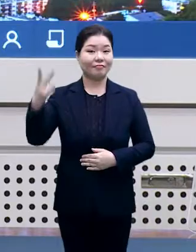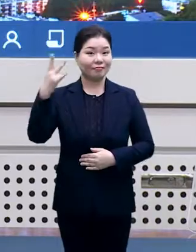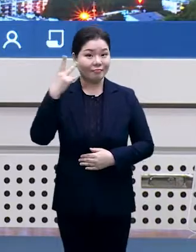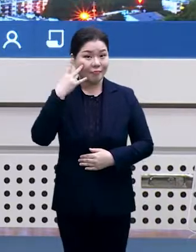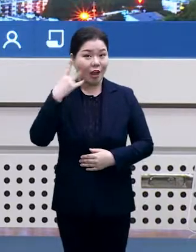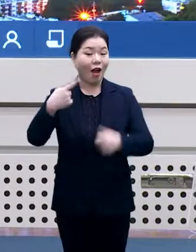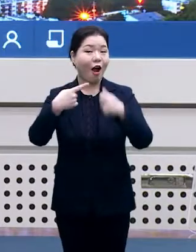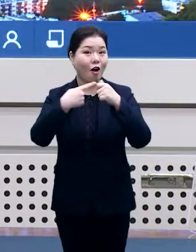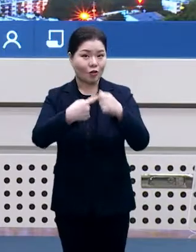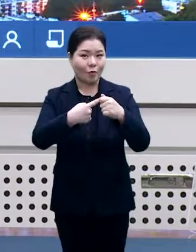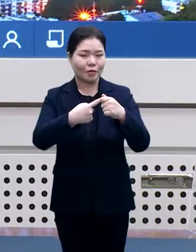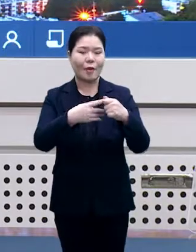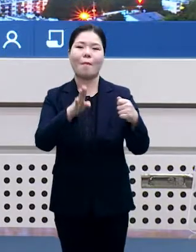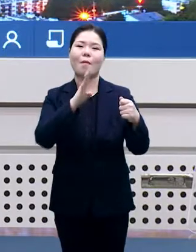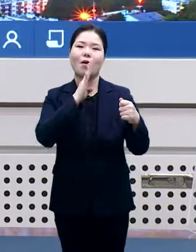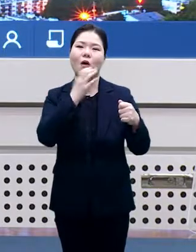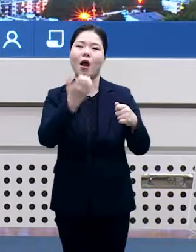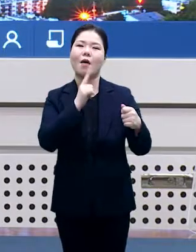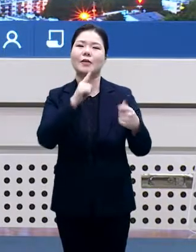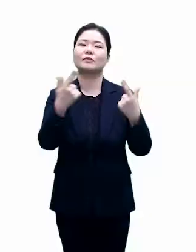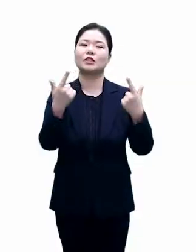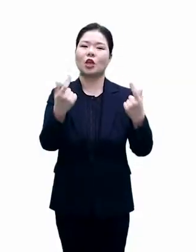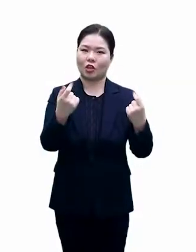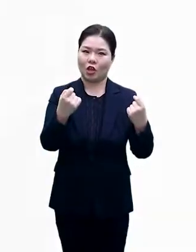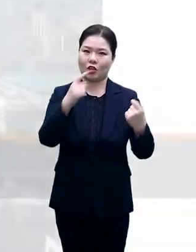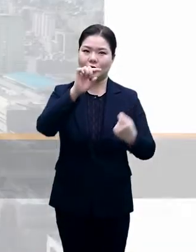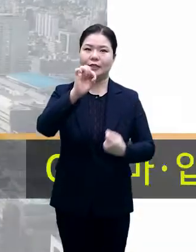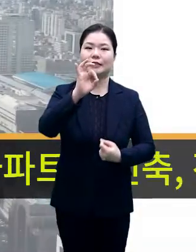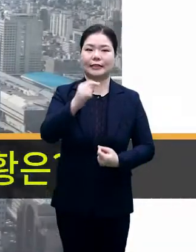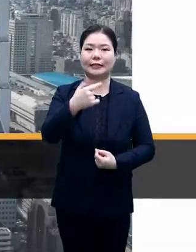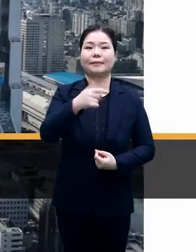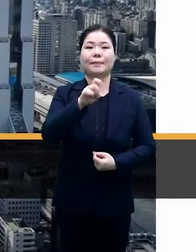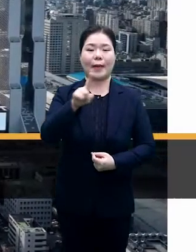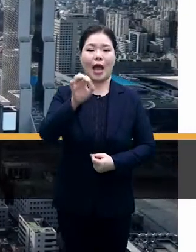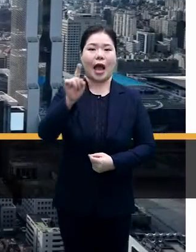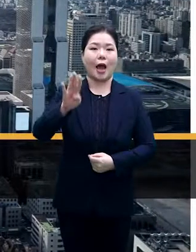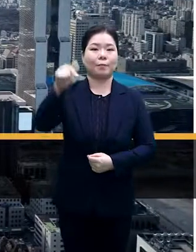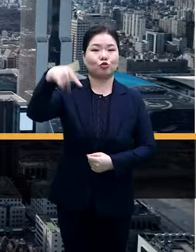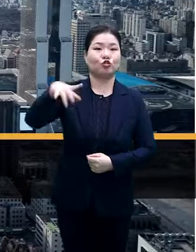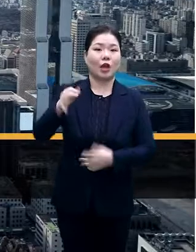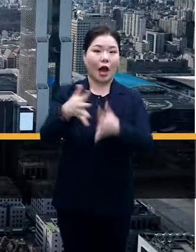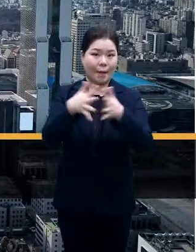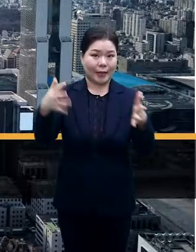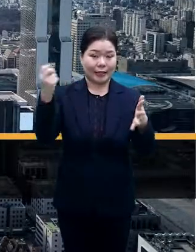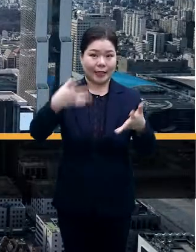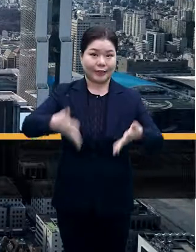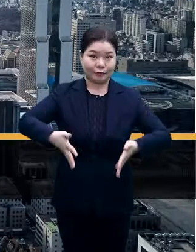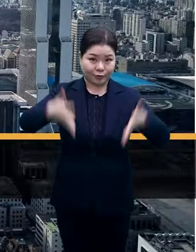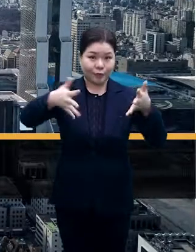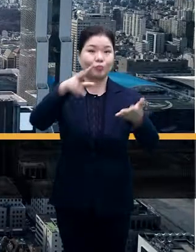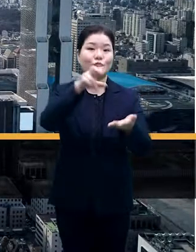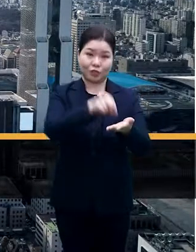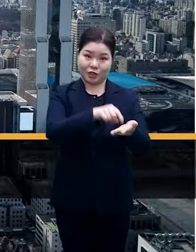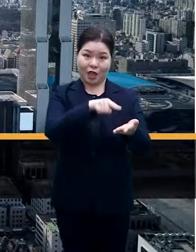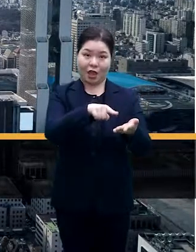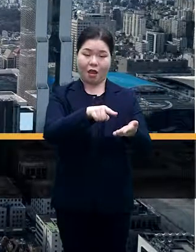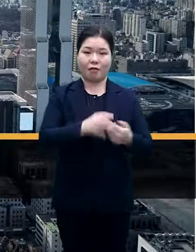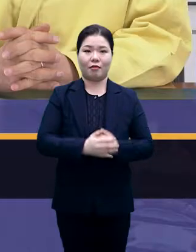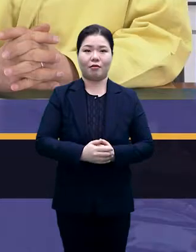첫 번째 키워드는 바로 아까 말씀드렸던 음마 압구정 아파트 재건축